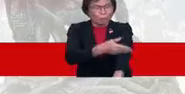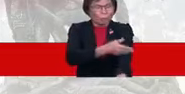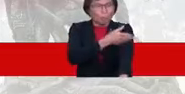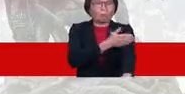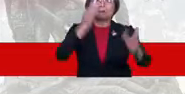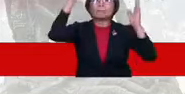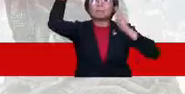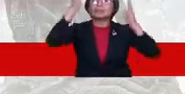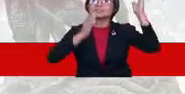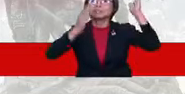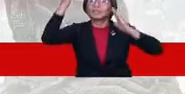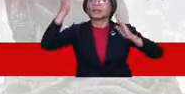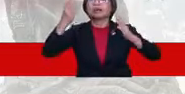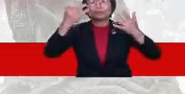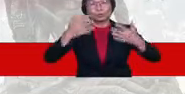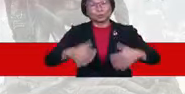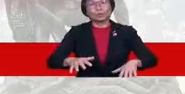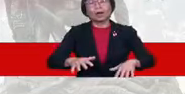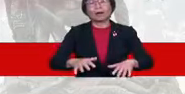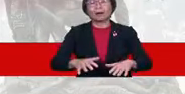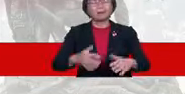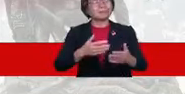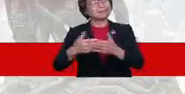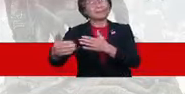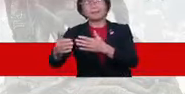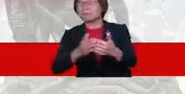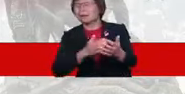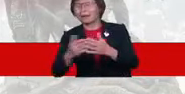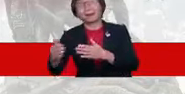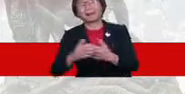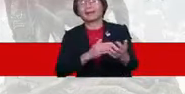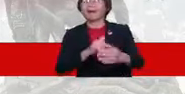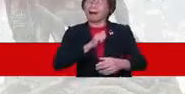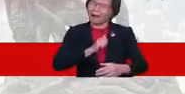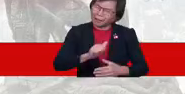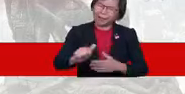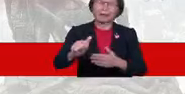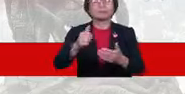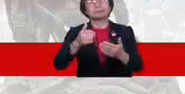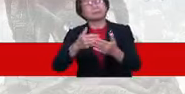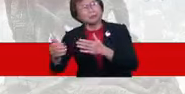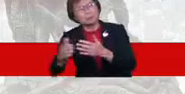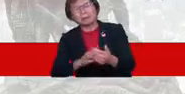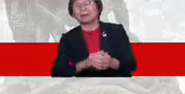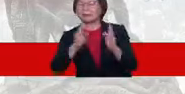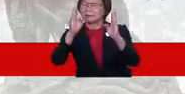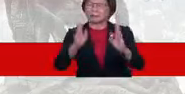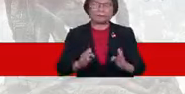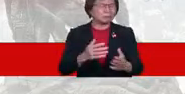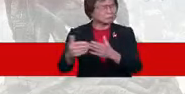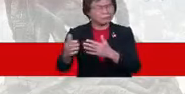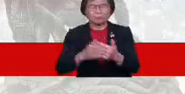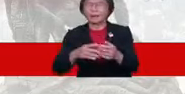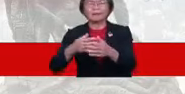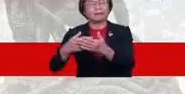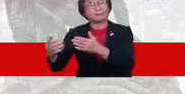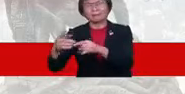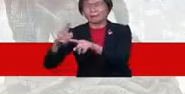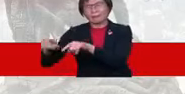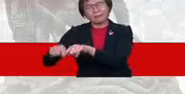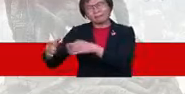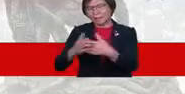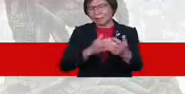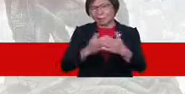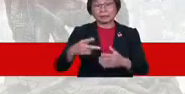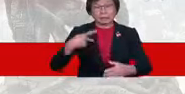yang telah terbina tanpa mengira batasan agama bangsa dan kaum Ayo kita mau